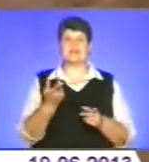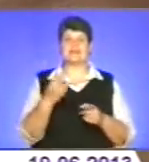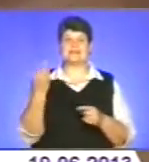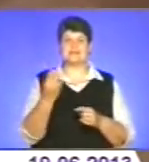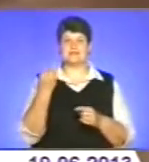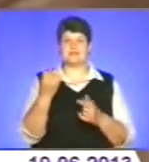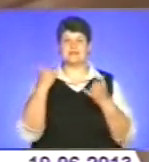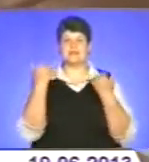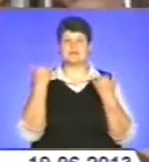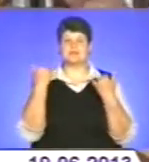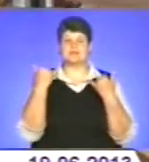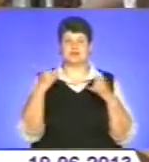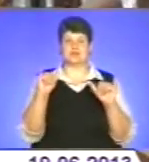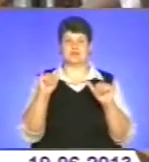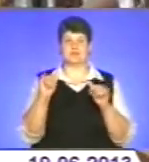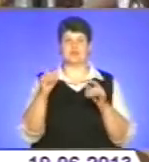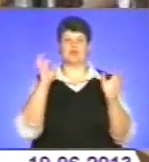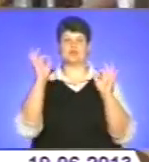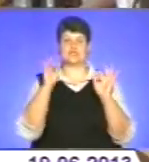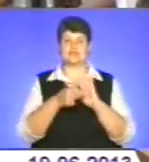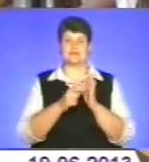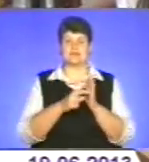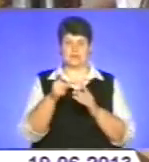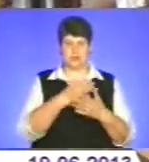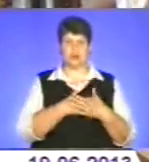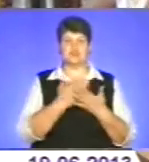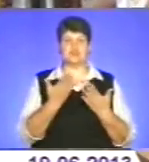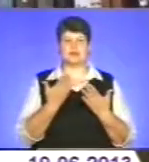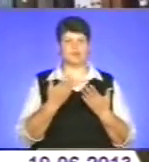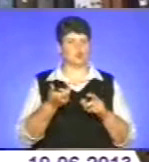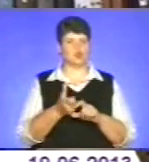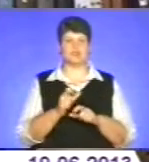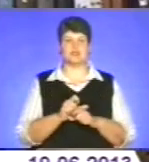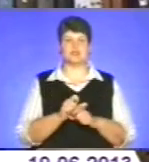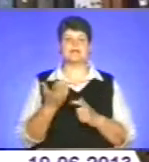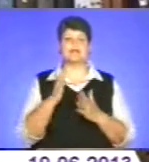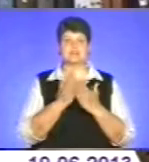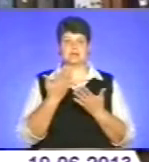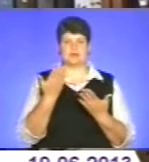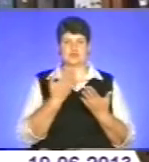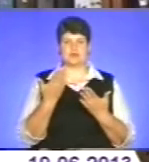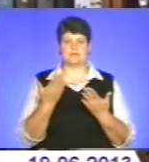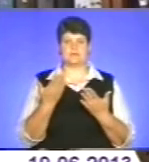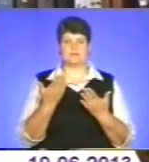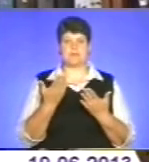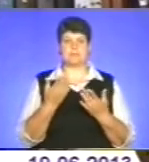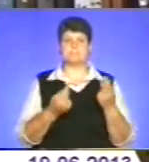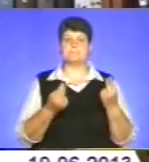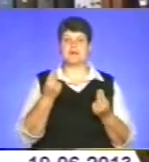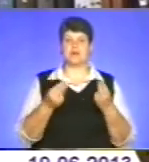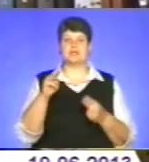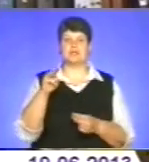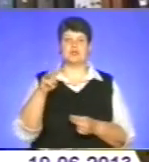музичній кімнаті мультзамку. Ти любиш читати? Так. Дуже. Які книжки ти вже прочитала? І пригоди там